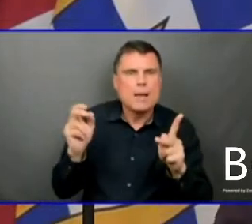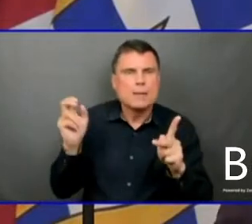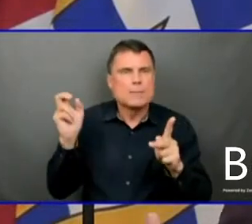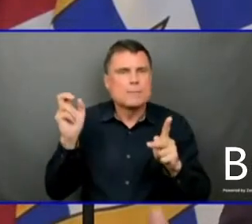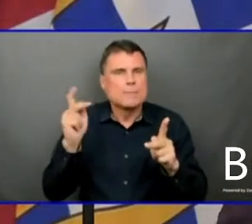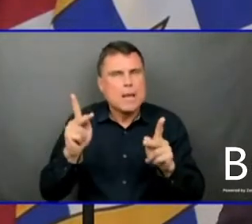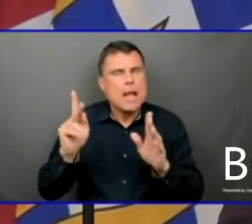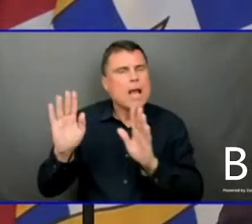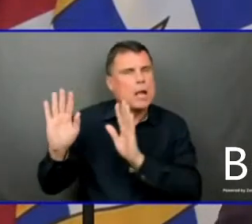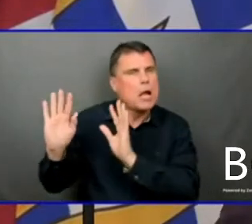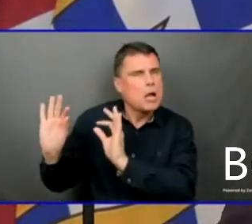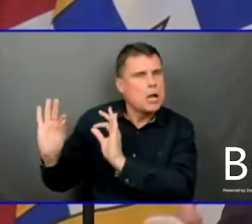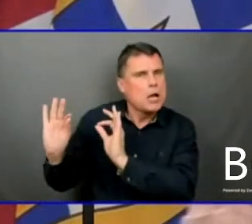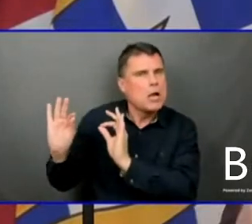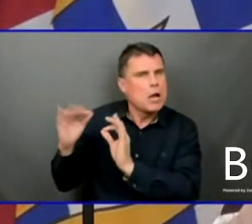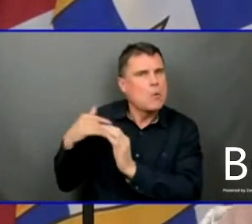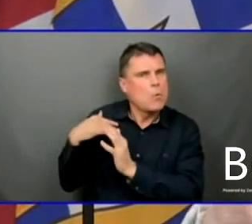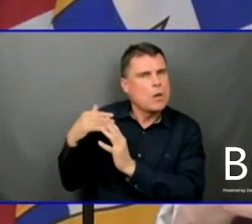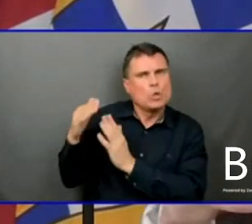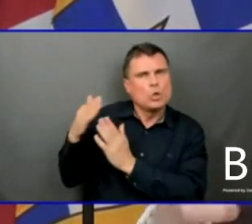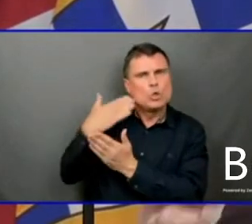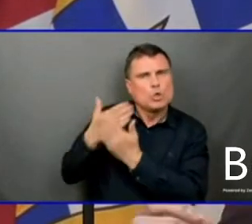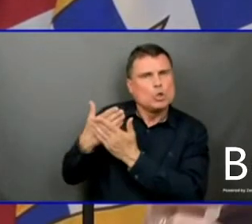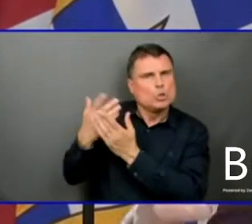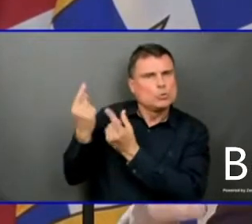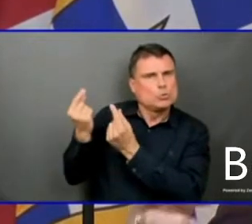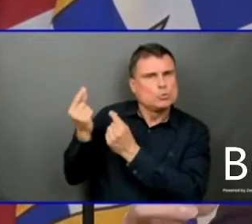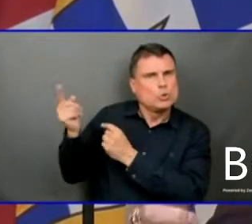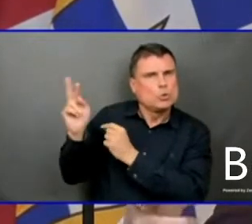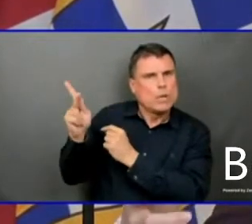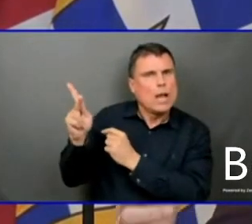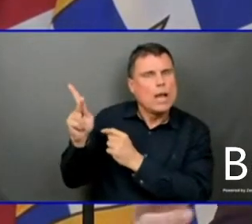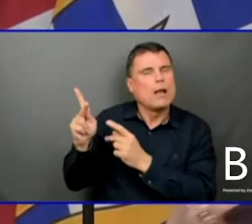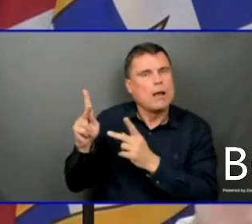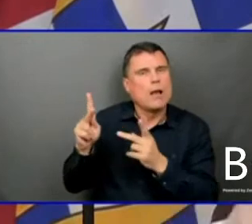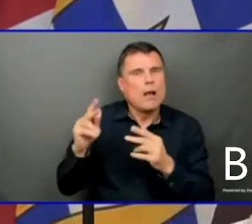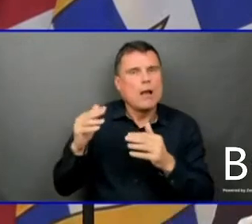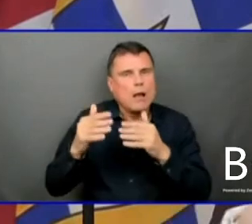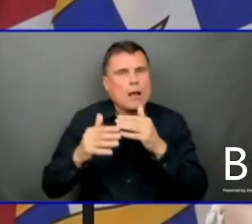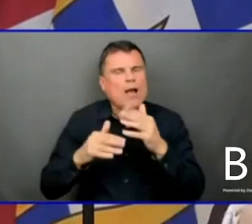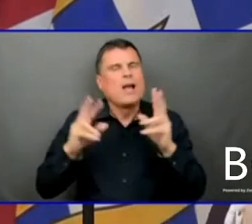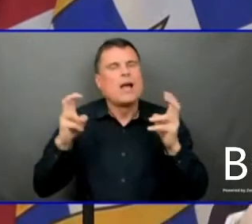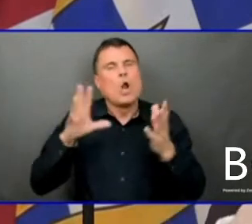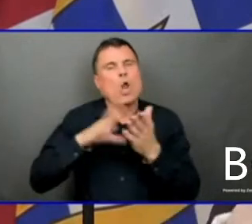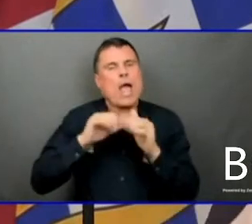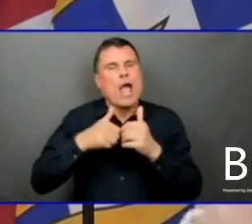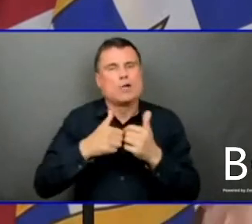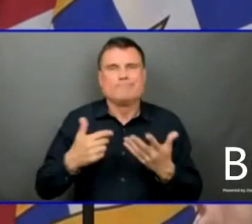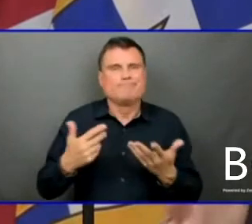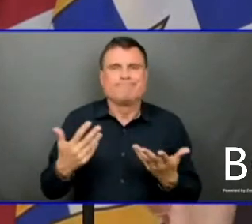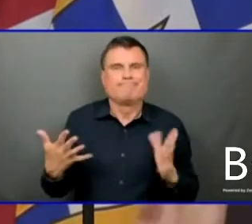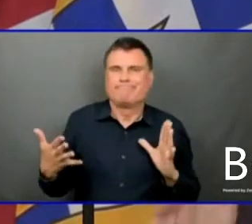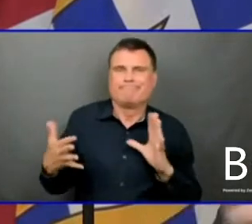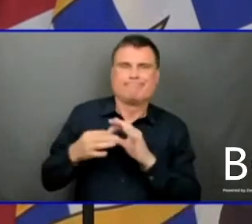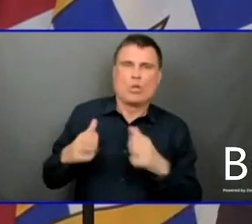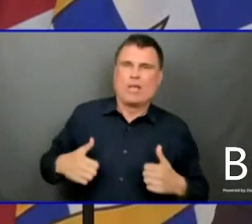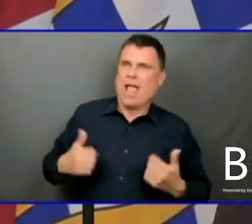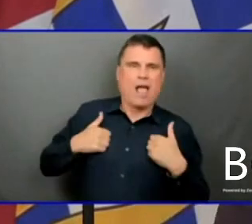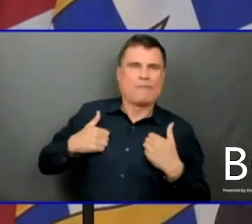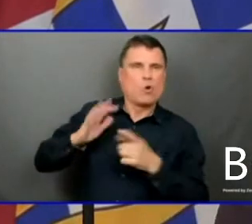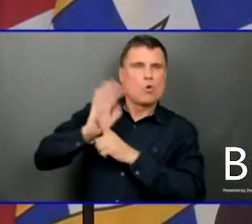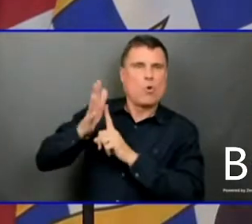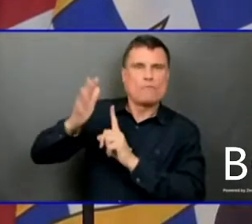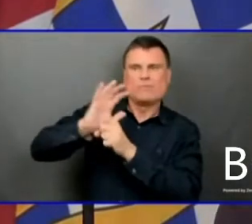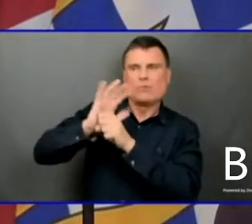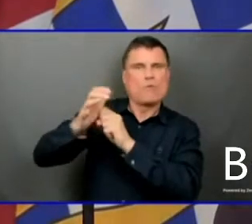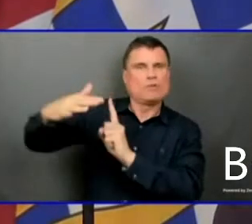这个全球流行病期间，所以我们现在还是要如何去考虑积